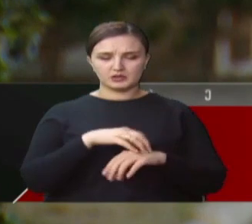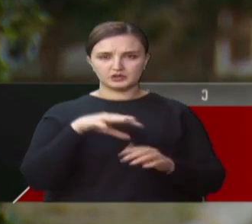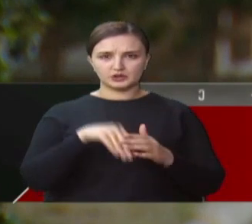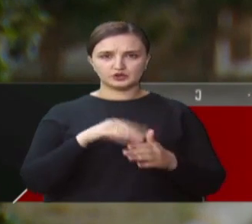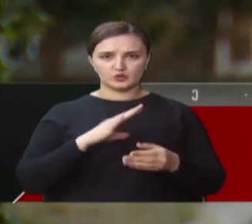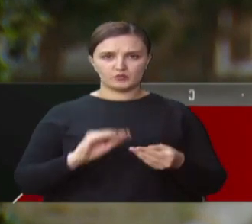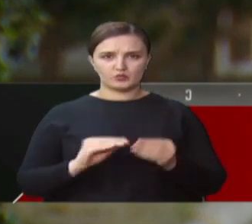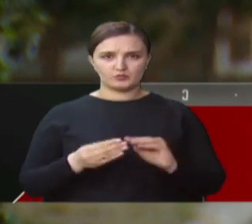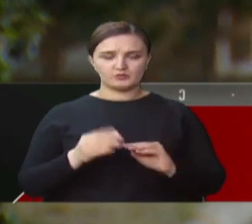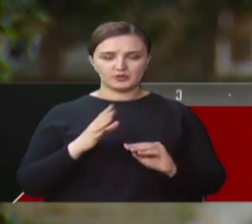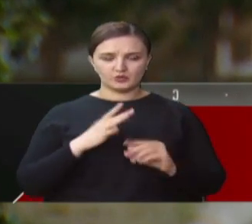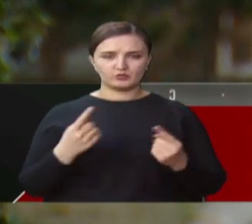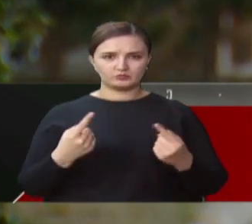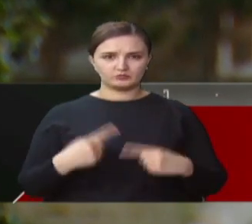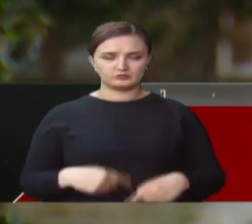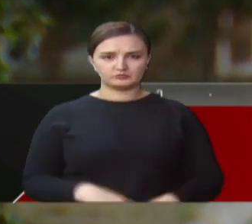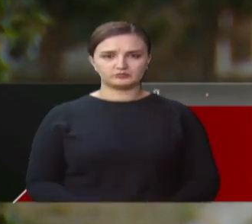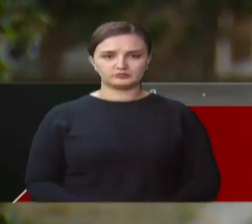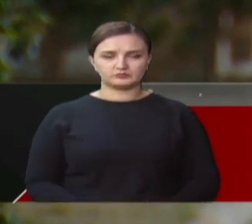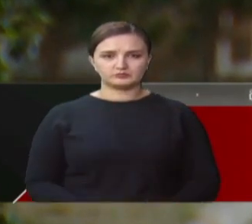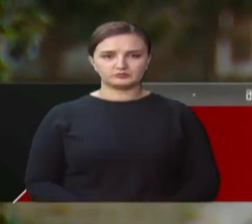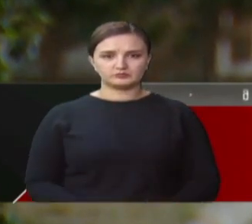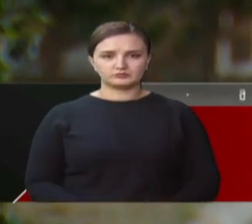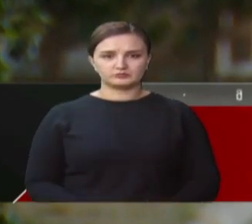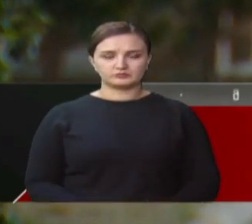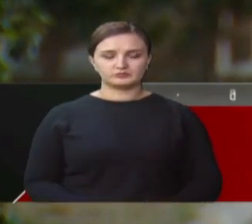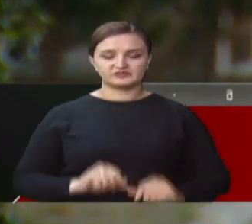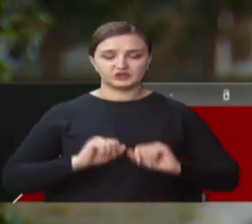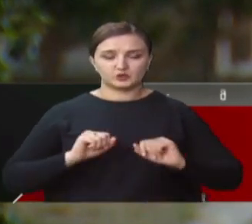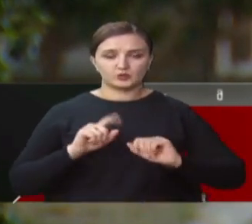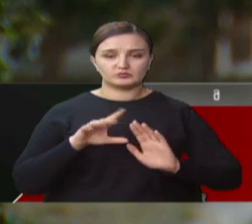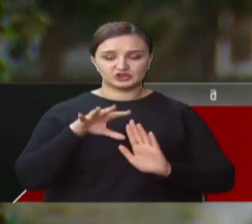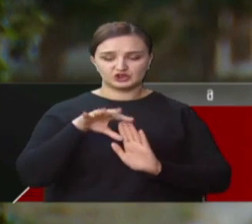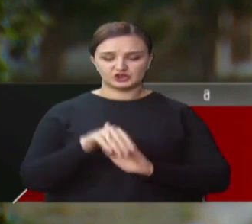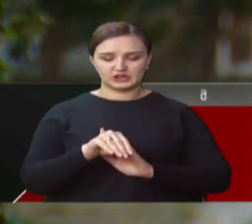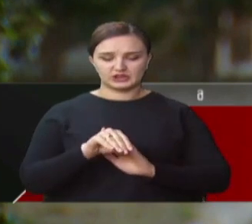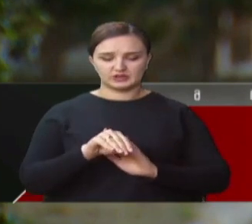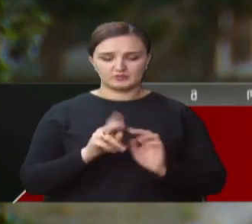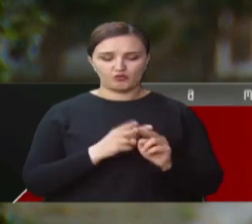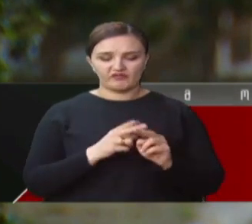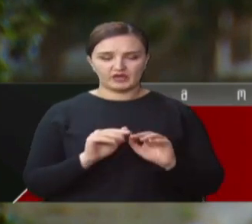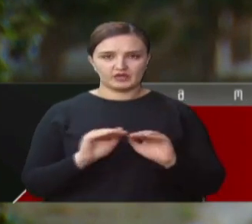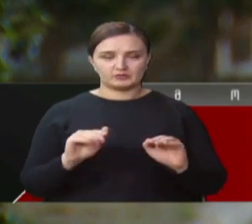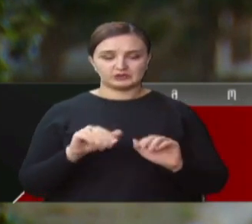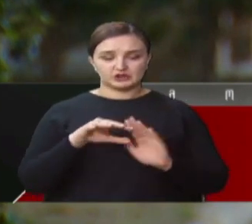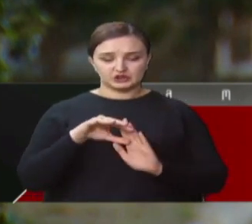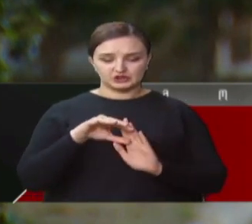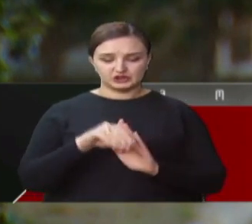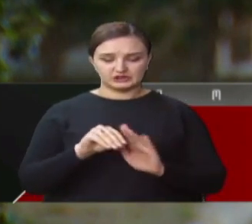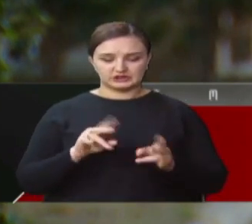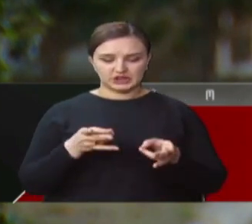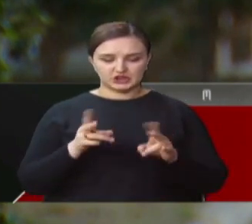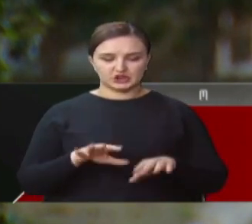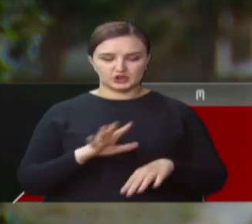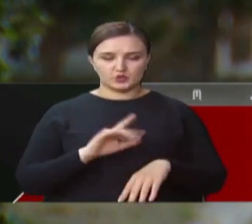რომ პარტიაში იყო სტაგნაცია და ამას ცდილობდი, რომ შიგნით მოგვეგვარებინა და შიგნით